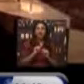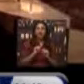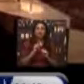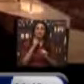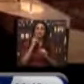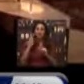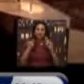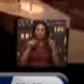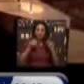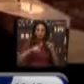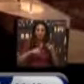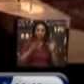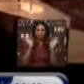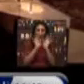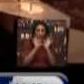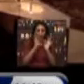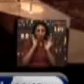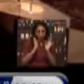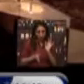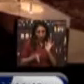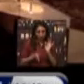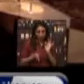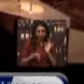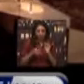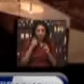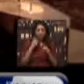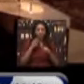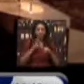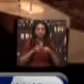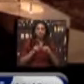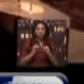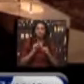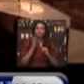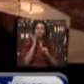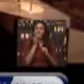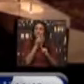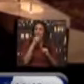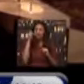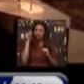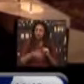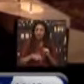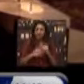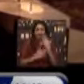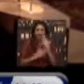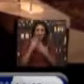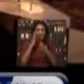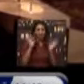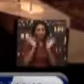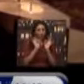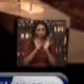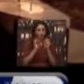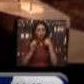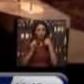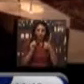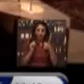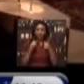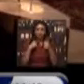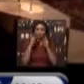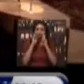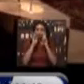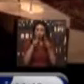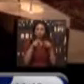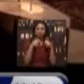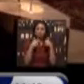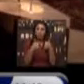ليلة واحدة وتسكت وتصمت لا في وتضحي في وتخلف.